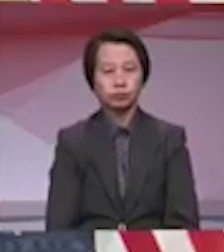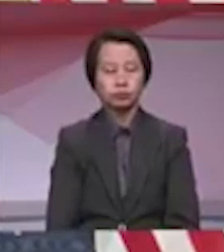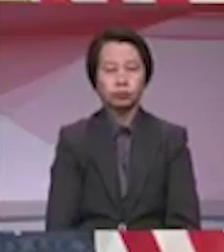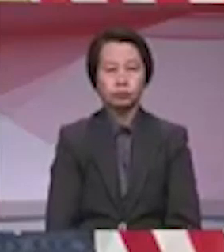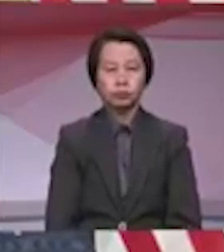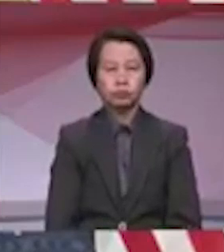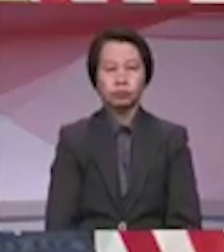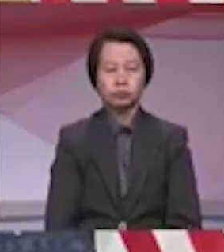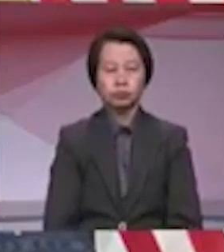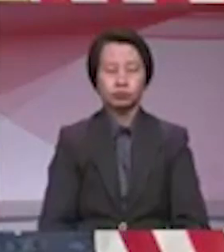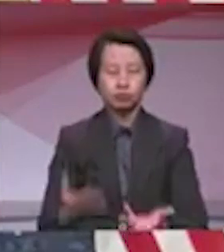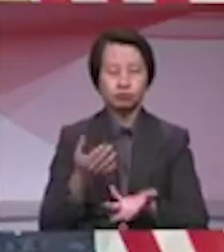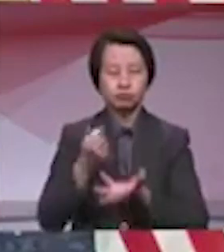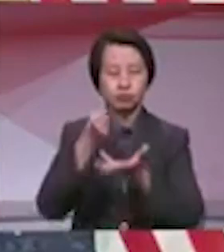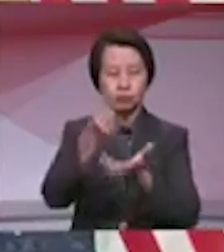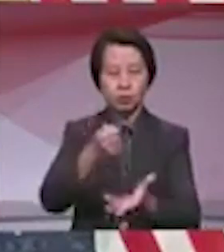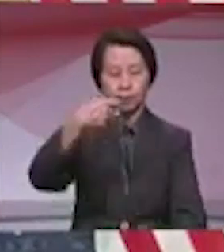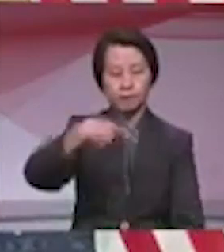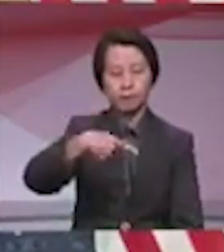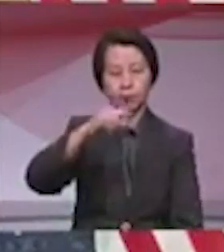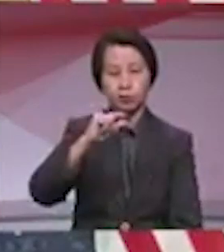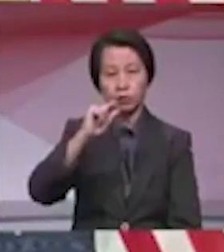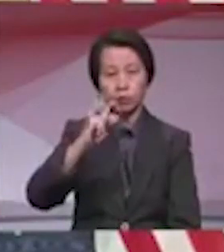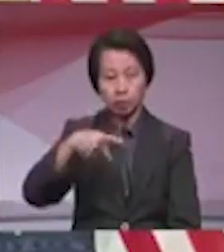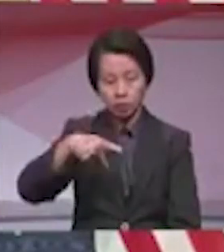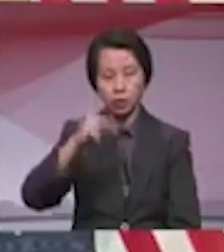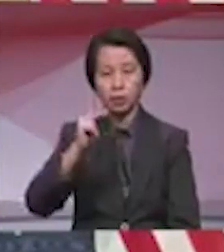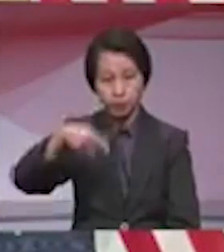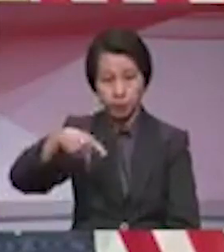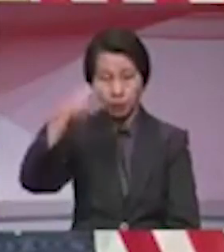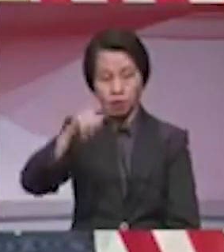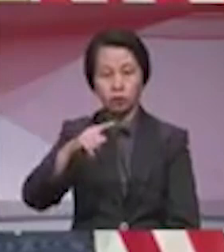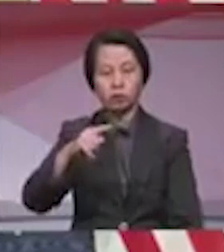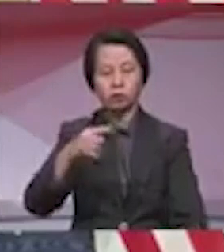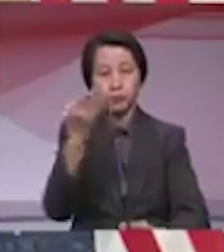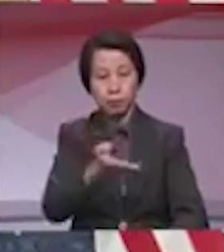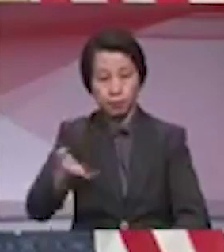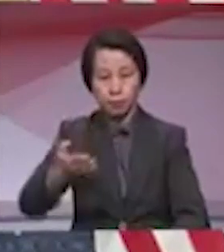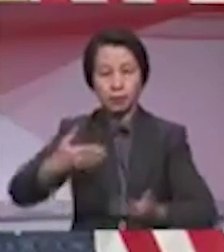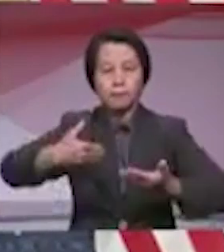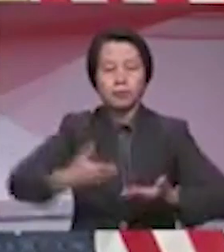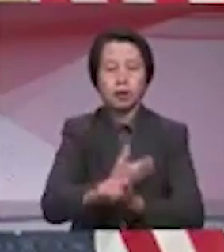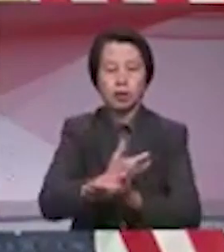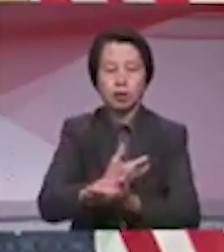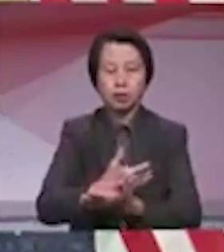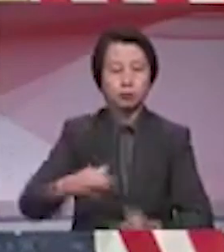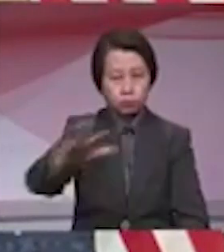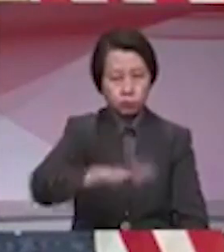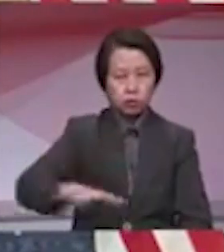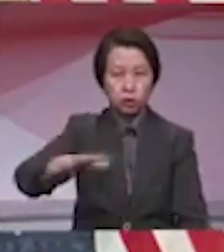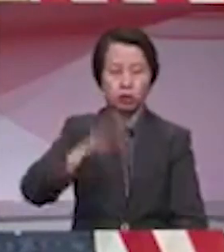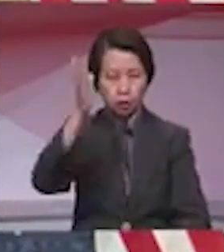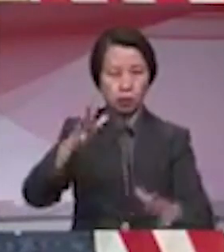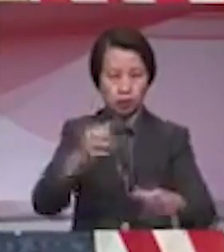Pembukaan semula inisiatif GKP untuk permohonan bahan baharu dijangka akan